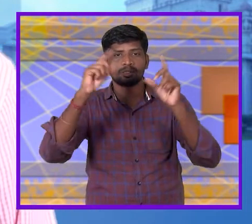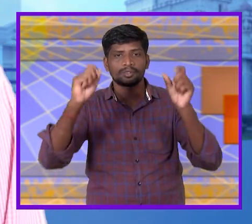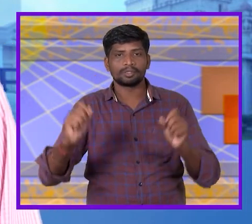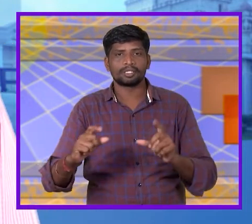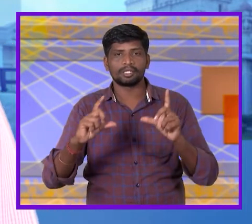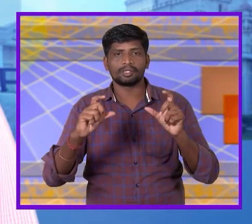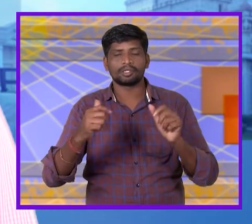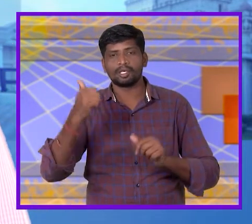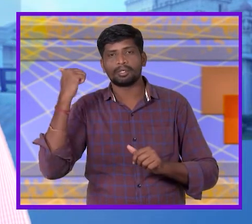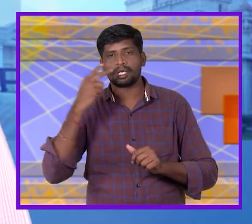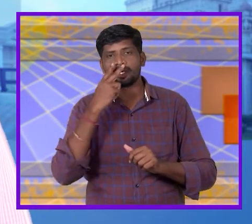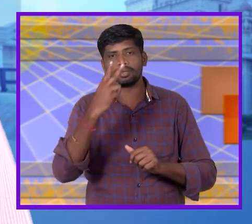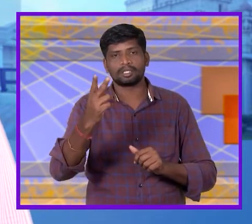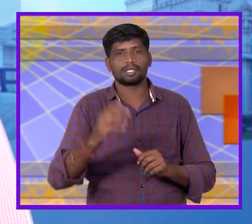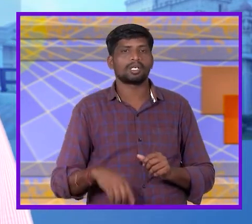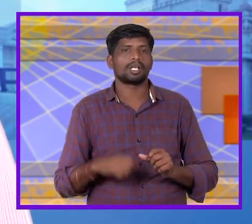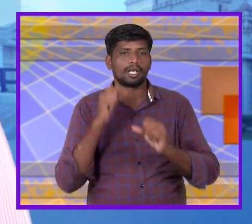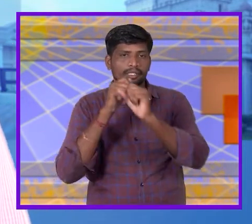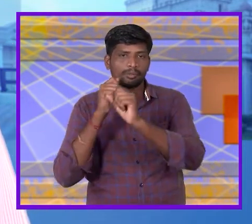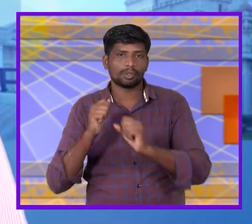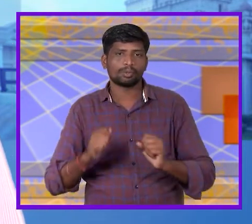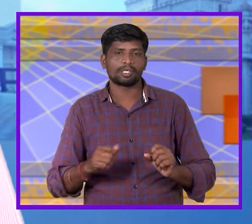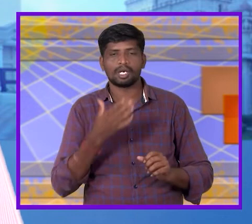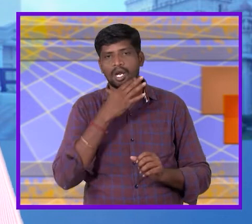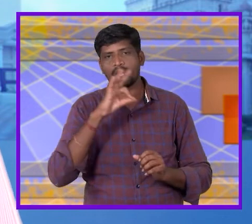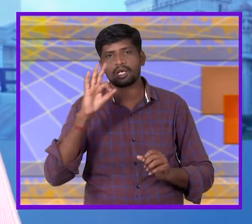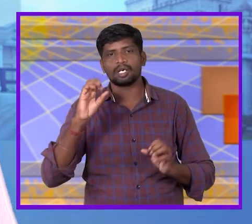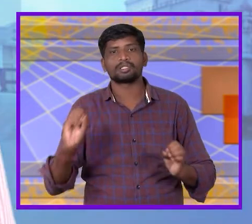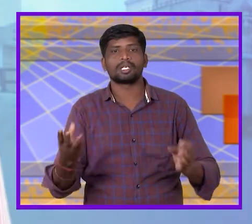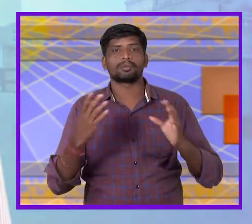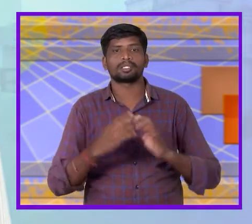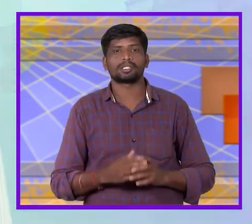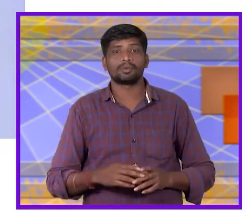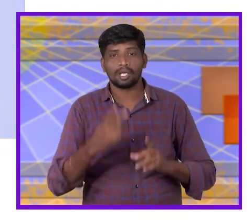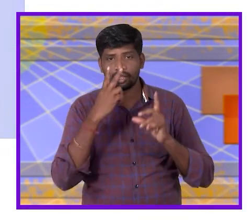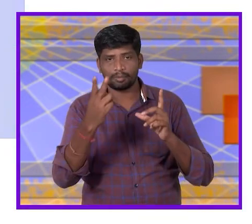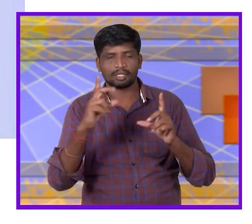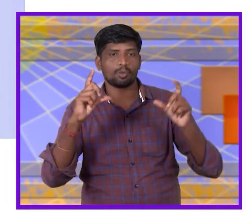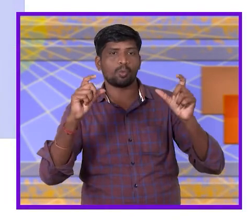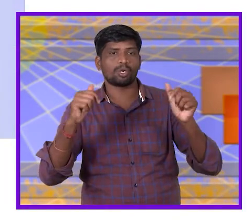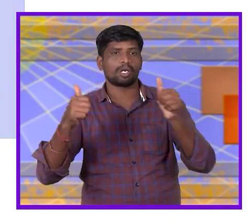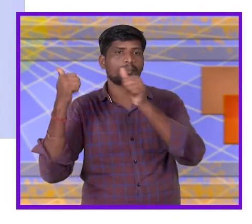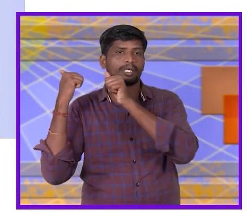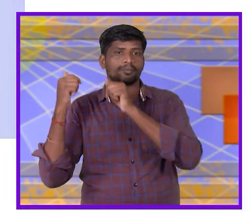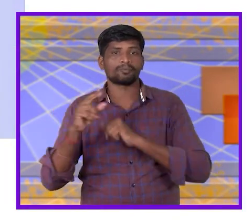நிற்க வேண்டும் என்பதற்காக சிற்ப கலைக்கூடமானது உருவாக்கப்பட்டது. இந்த சிற்ப கலைக்கூடத்தில்